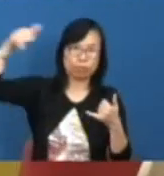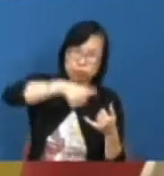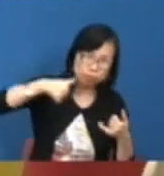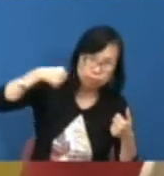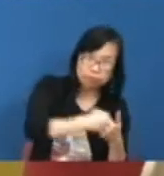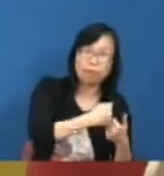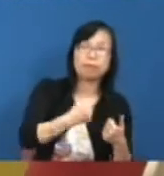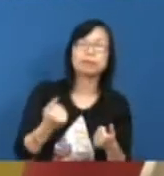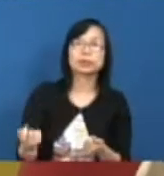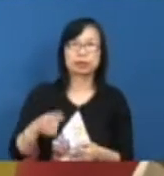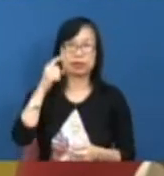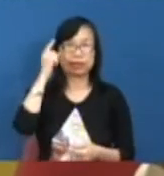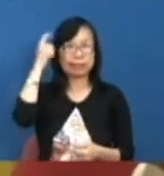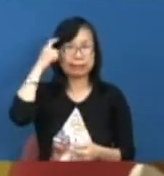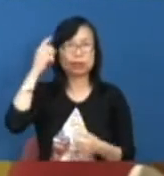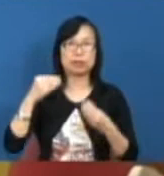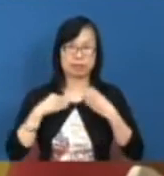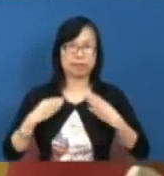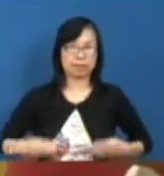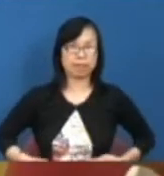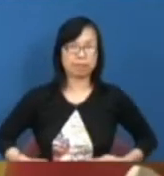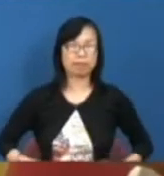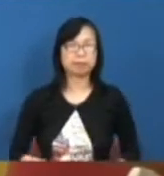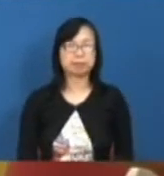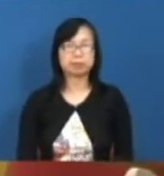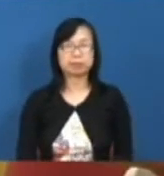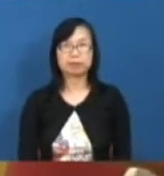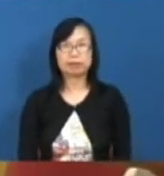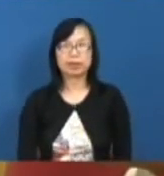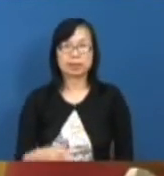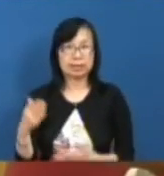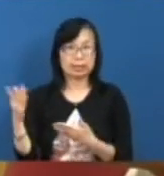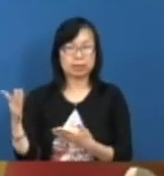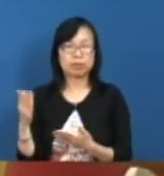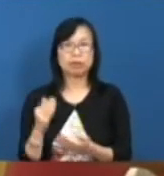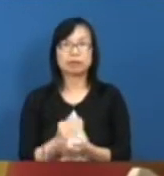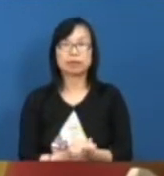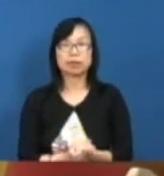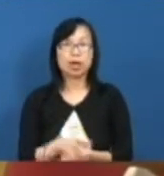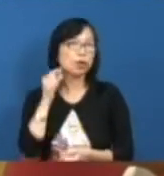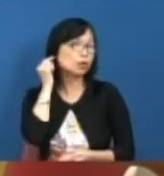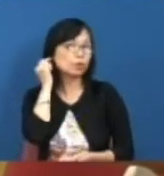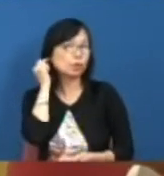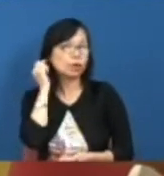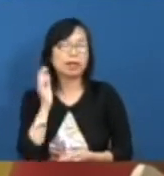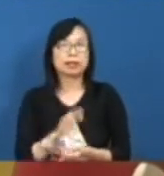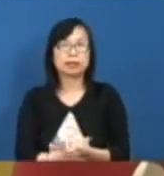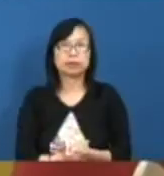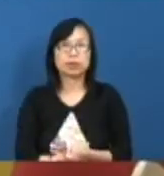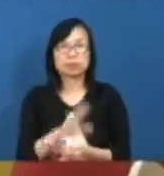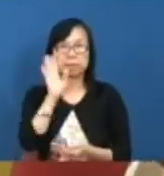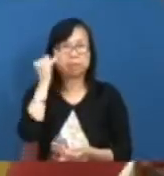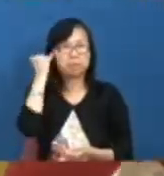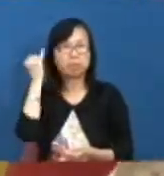已經知道他的身份了，現在 起了底 了。這位又是這個女士，我就不敢斷定了。好